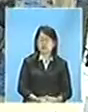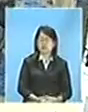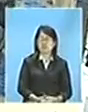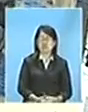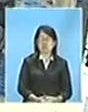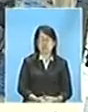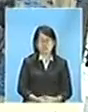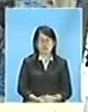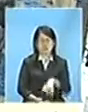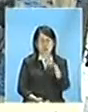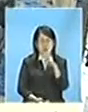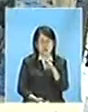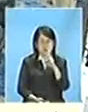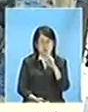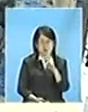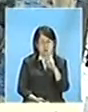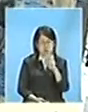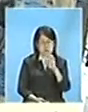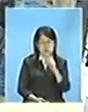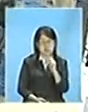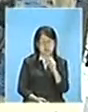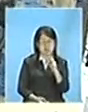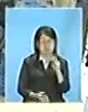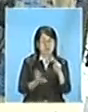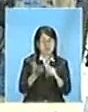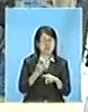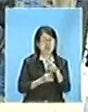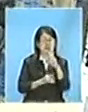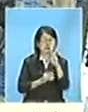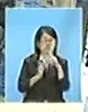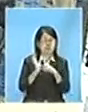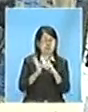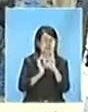นายวรวิทย์วงสุวรรณนายวัชระ